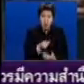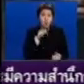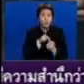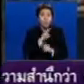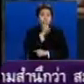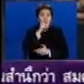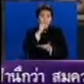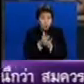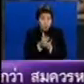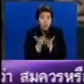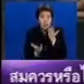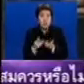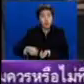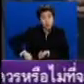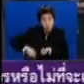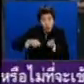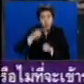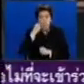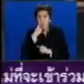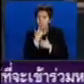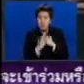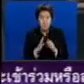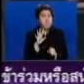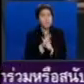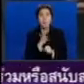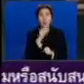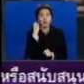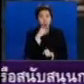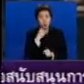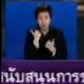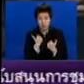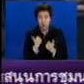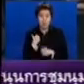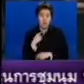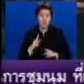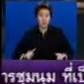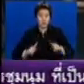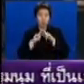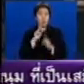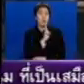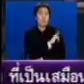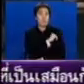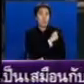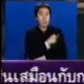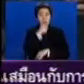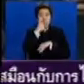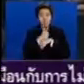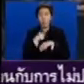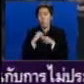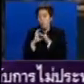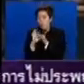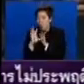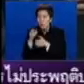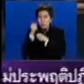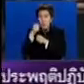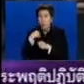กาลวันสงกรานต์ของทุกปีขณะที่นายจุรินทร์ลักษณะวิสิทธิ์รัฐมนตรีว่าการกระทรวงสาธารณสุขแสดงความเป็นห่วงกลุ่มผู้ชุมนุมโดยเกรง